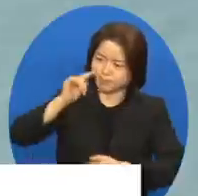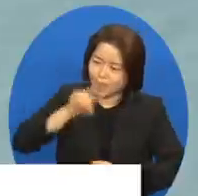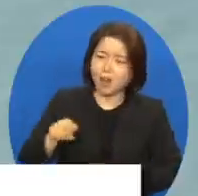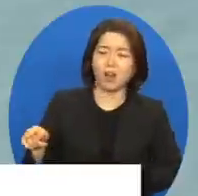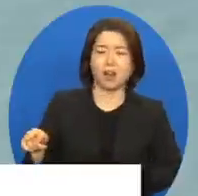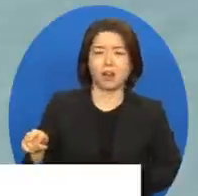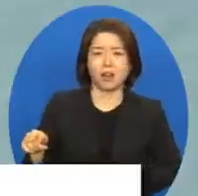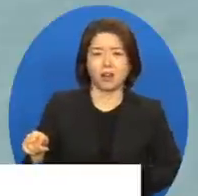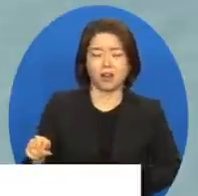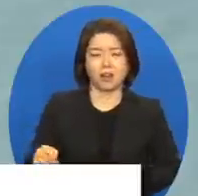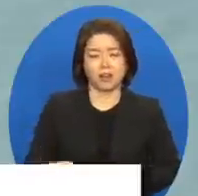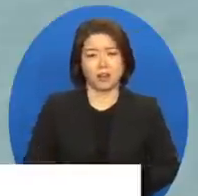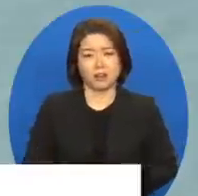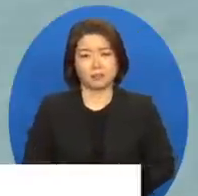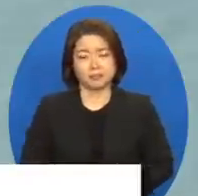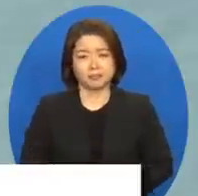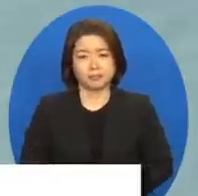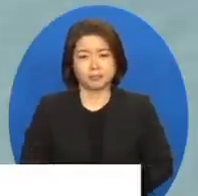악한지.